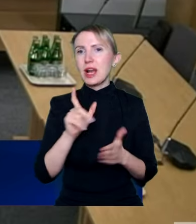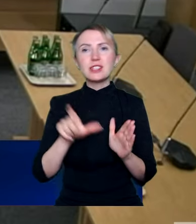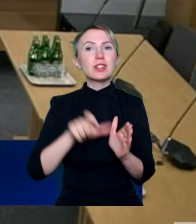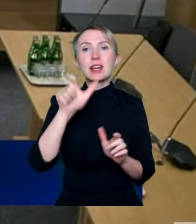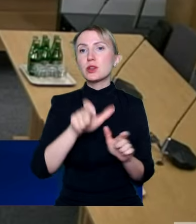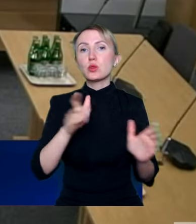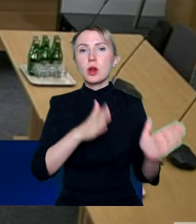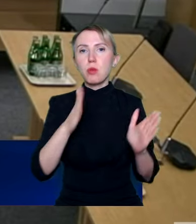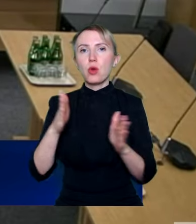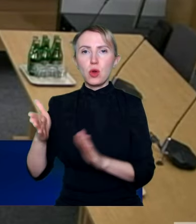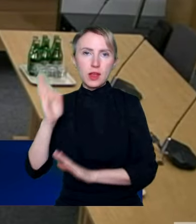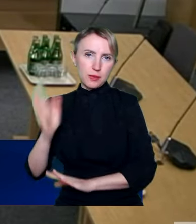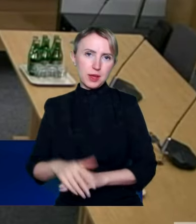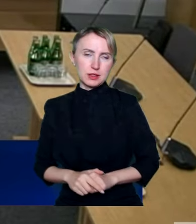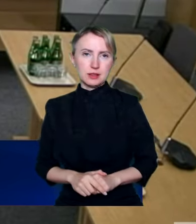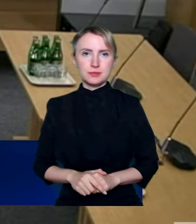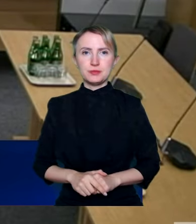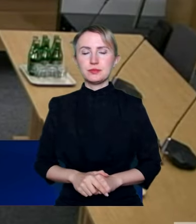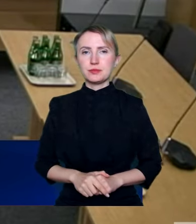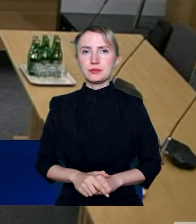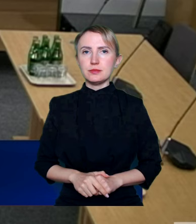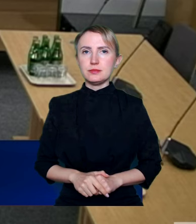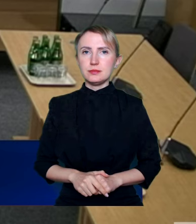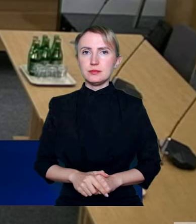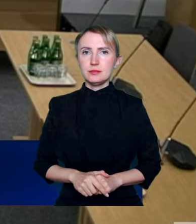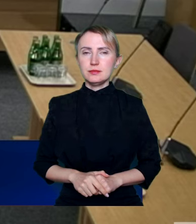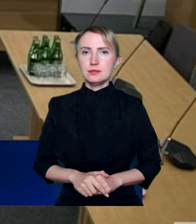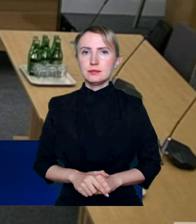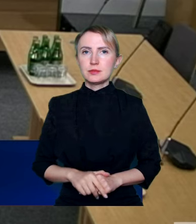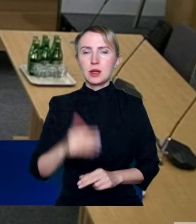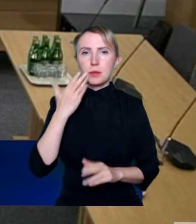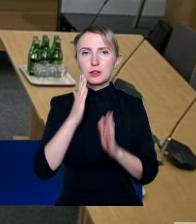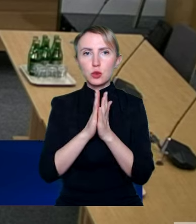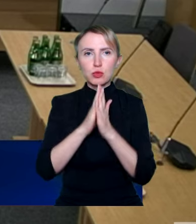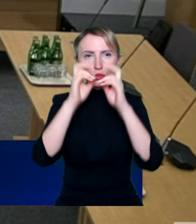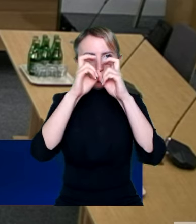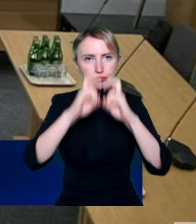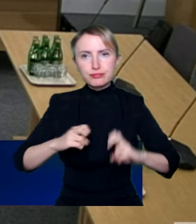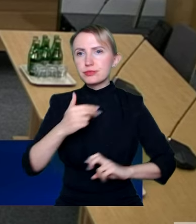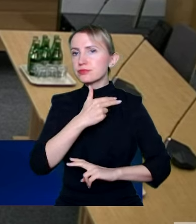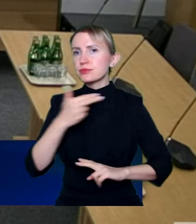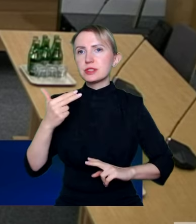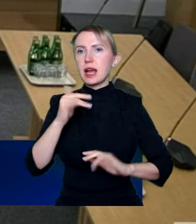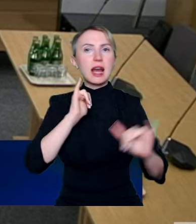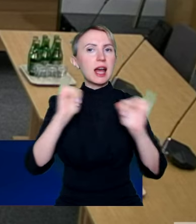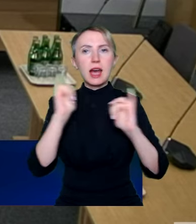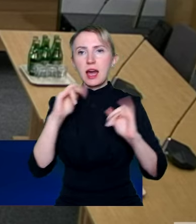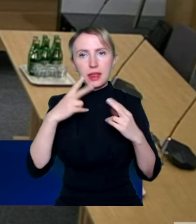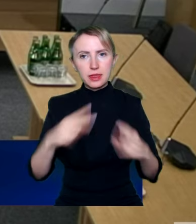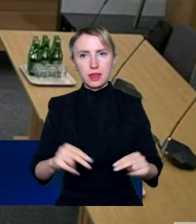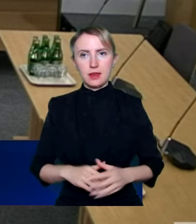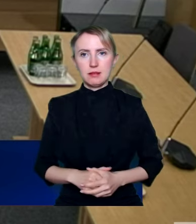kandydaturę osobno. Panie pośle, bardzo proszę o merytoryczną pracę, nie po